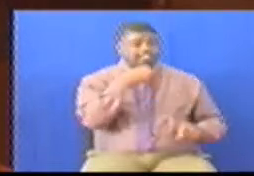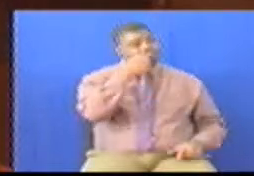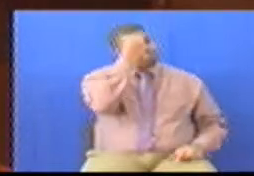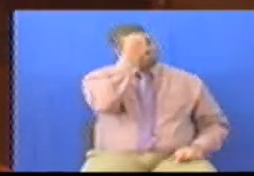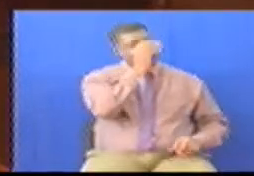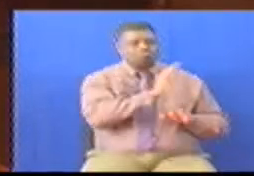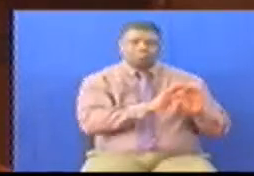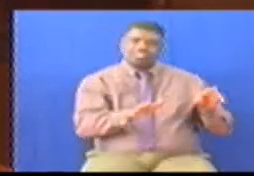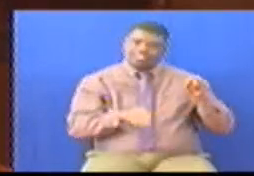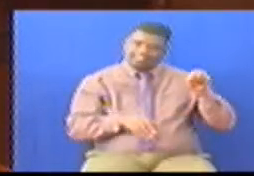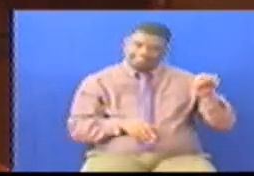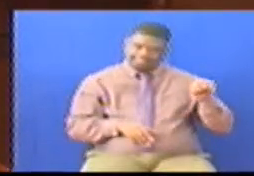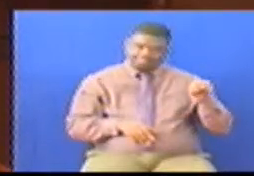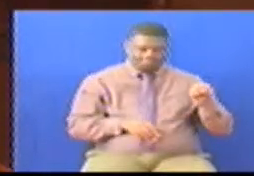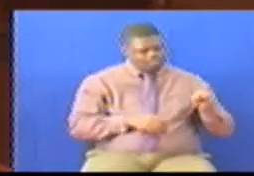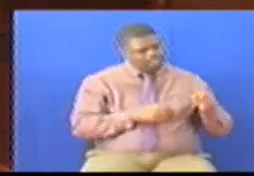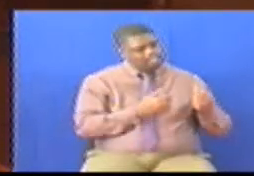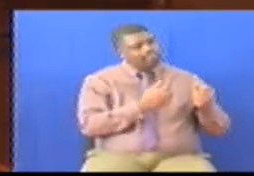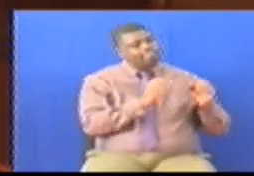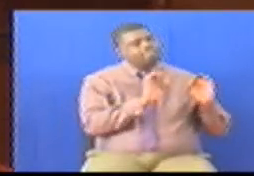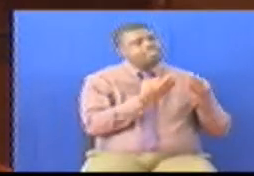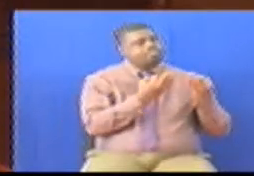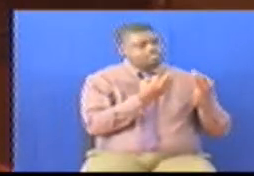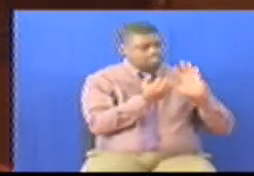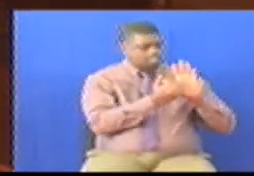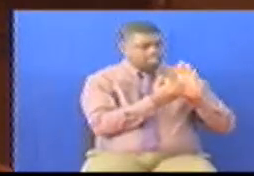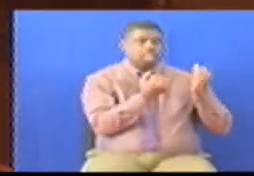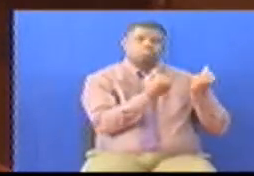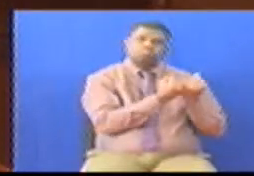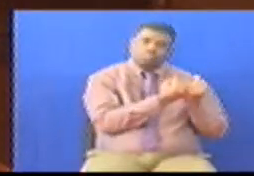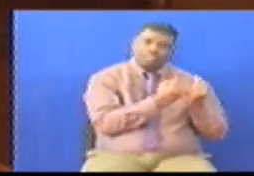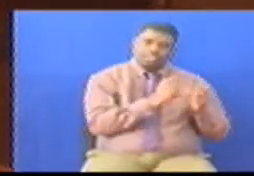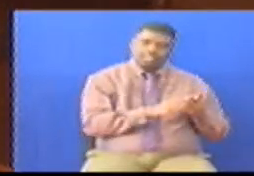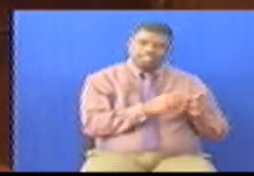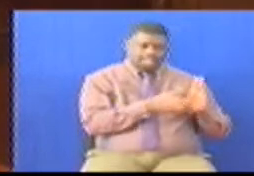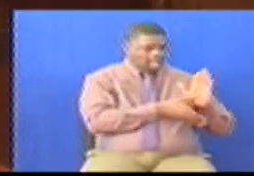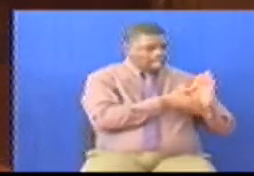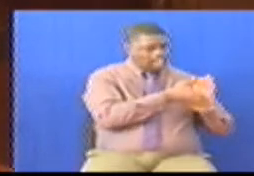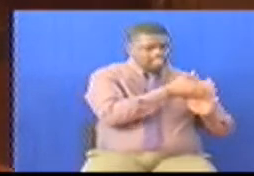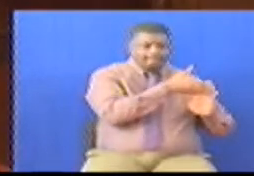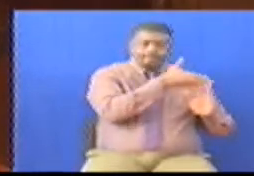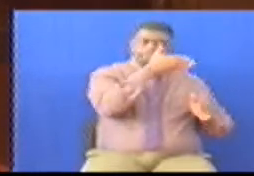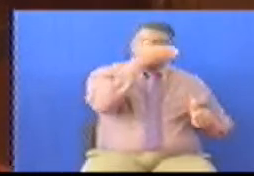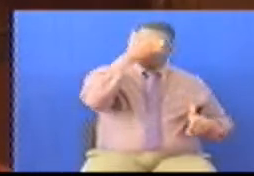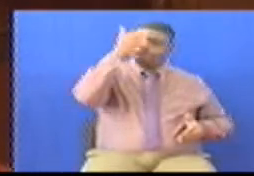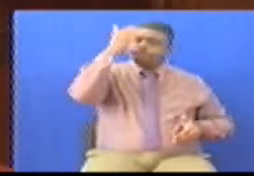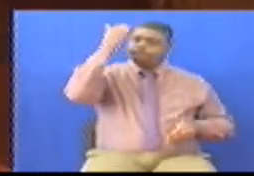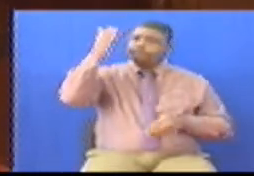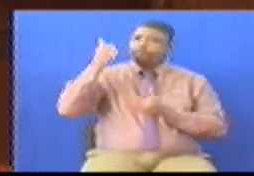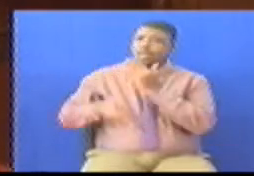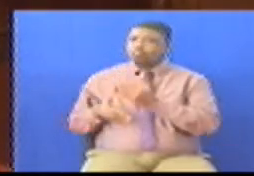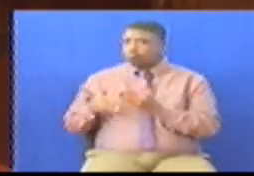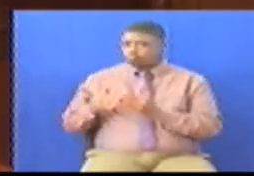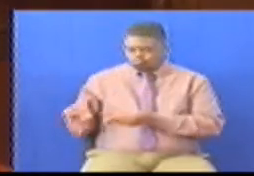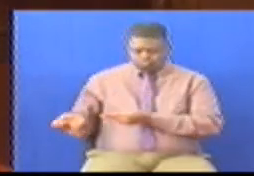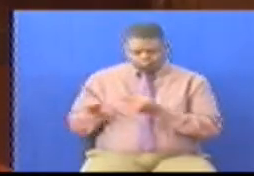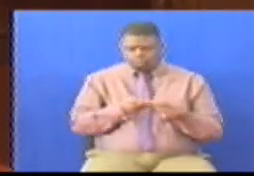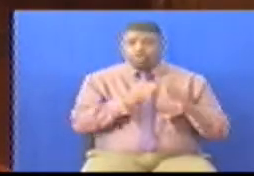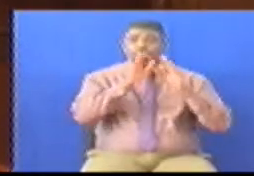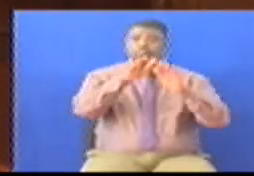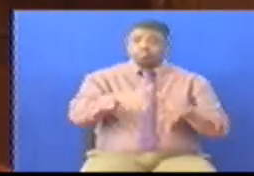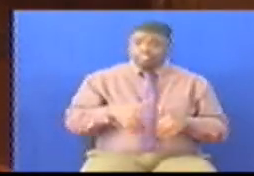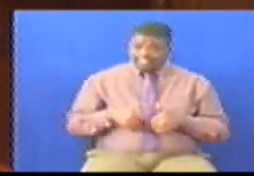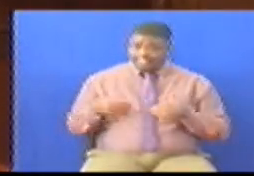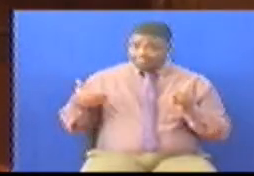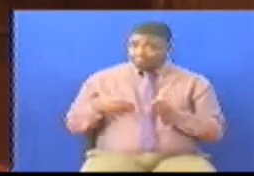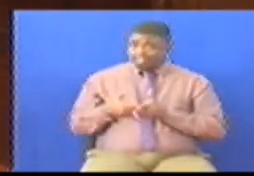zinavyotungwa, mchakato mzima zinapoanzia mpaka hatimaye zinakuja hapa bungeni na hadi